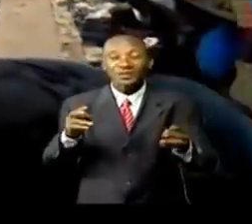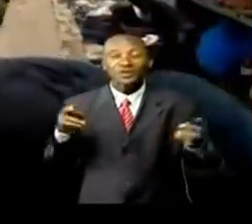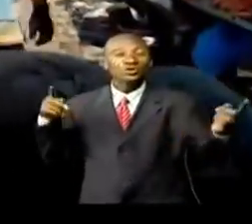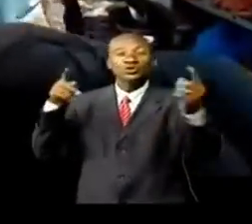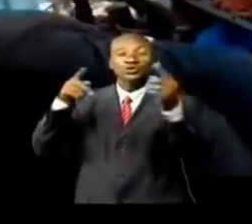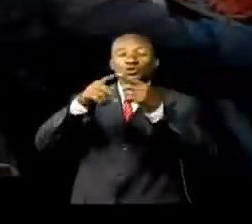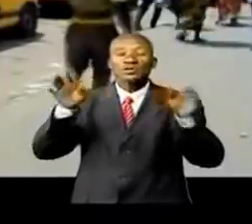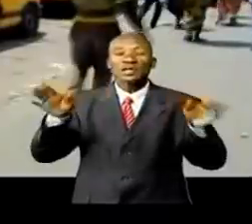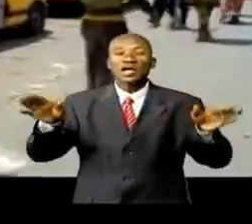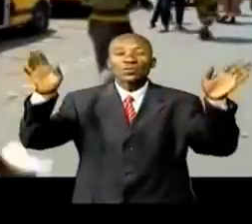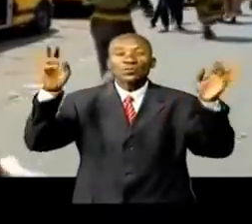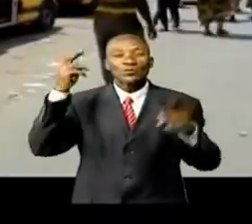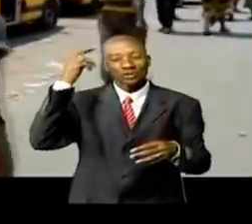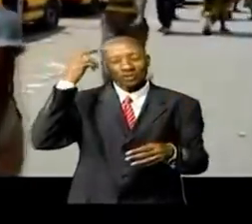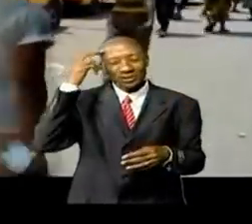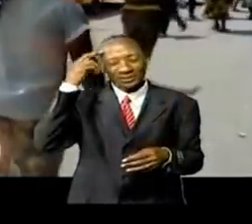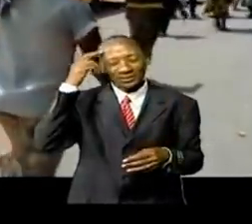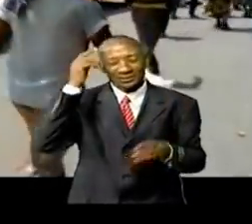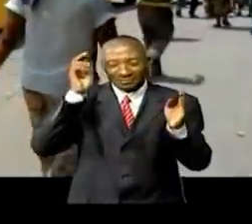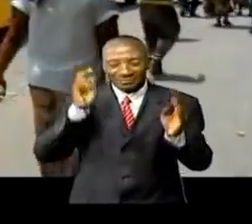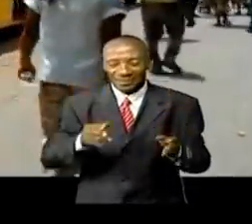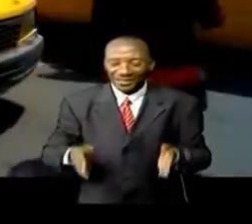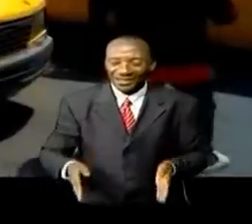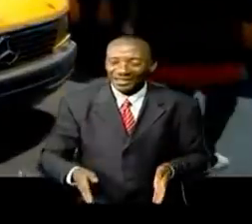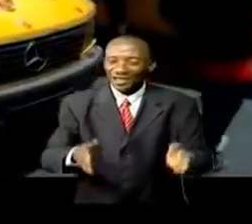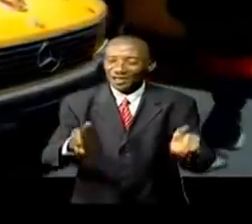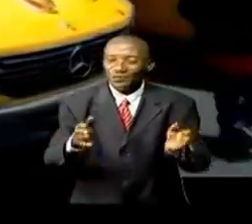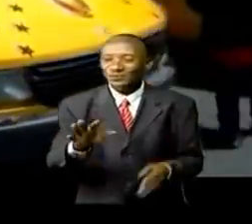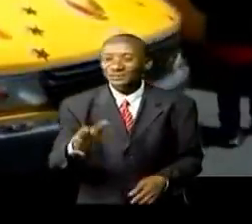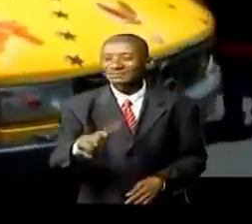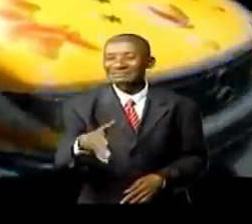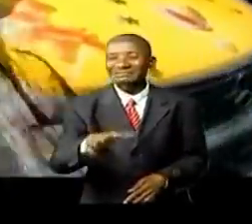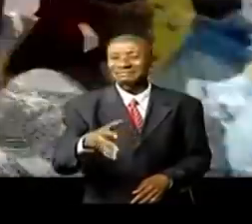de la voirie cause du tort à de nombreux usagers.